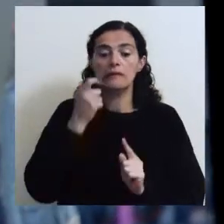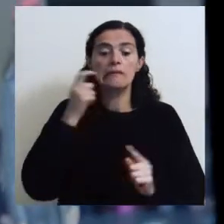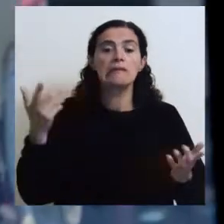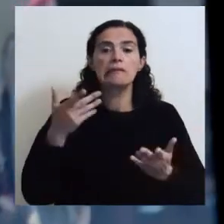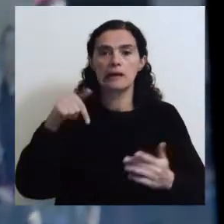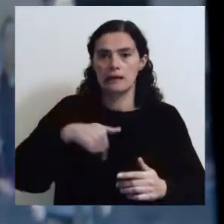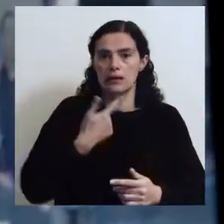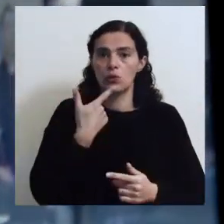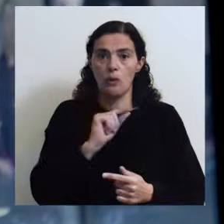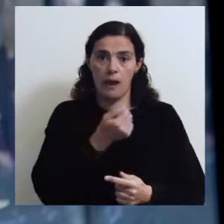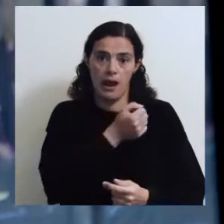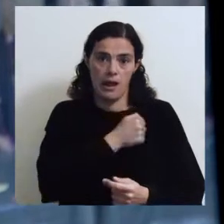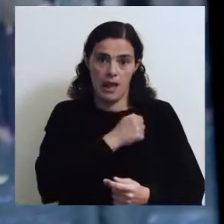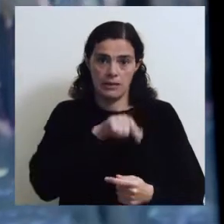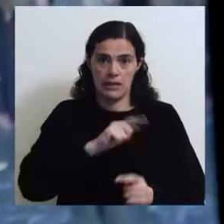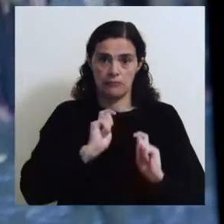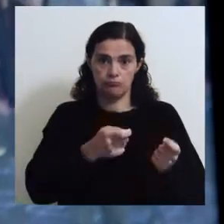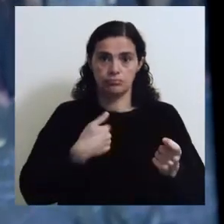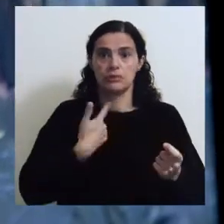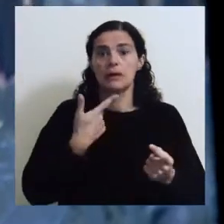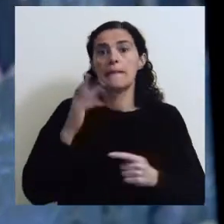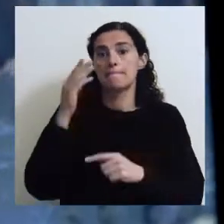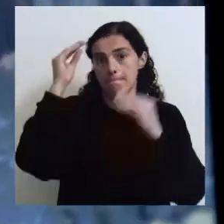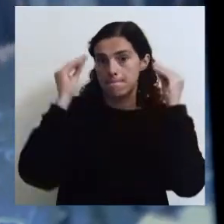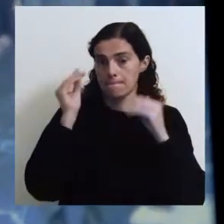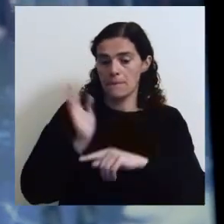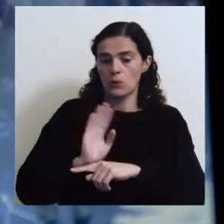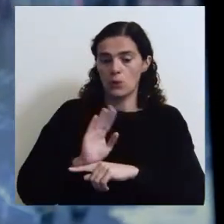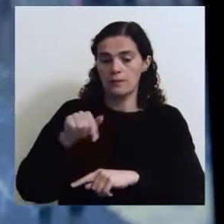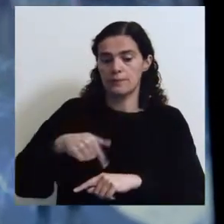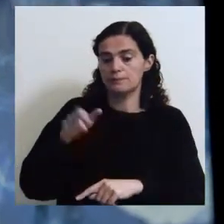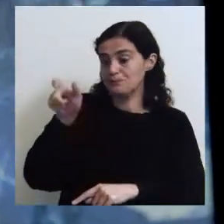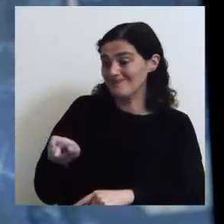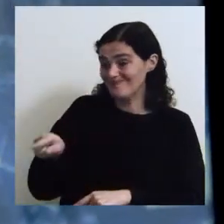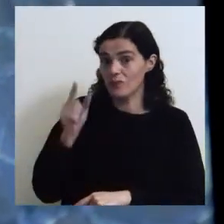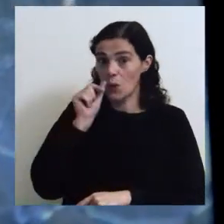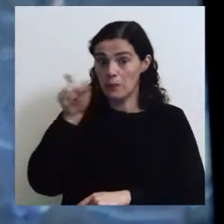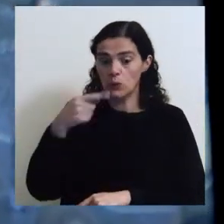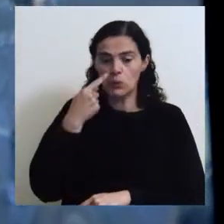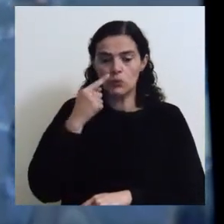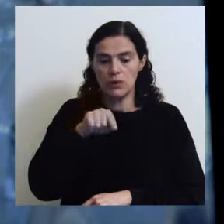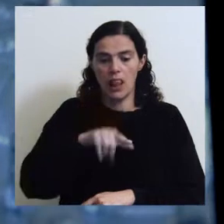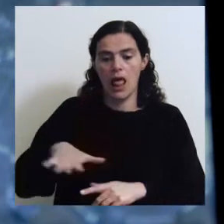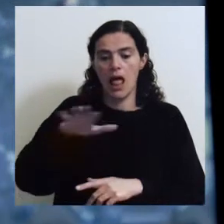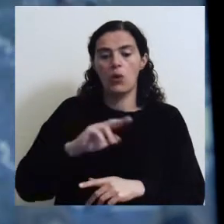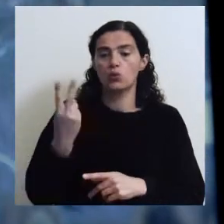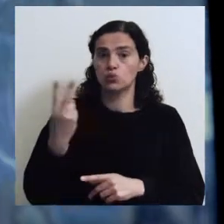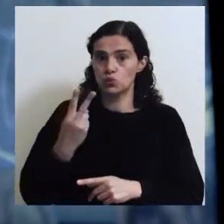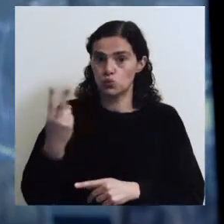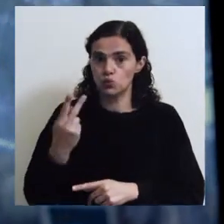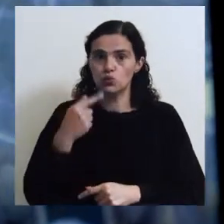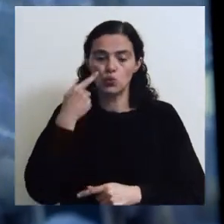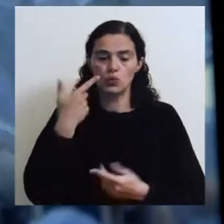a donné son nom à cette maison, Manuel de Oliveira, que Klug connaissait depuis longtemps. Les deux hommes se